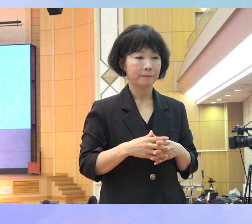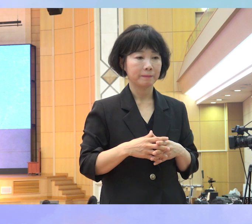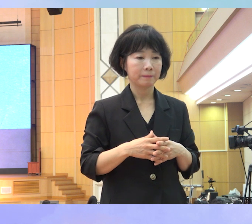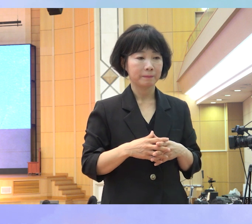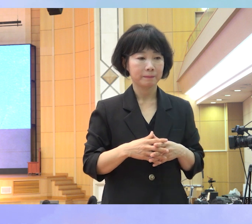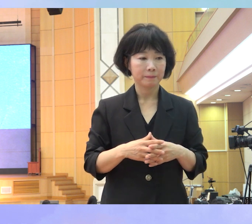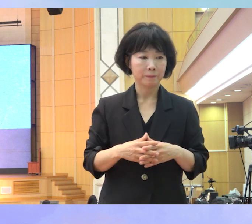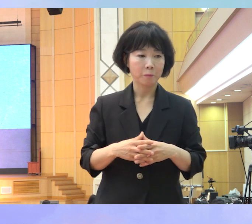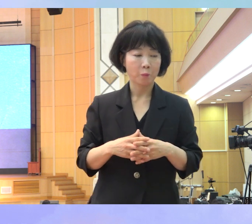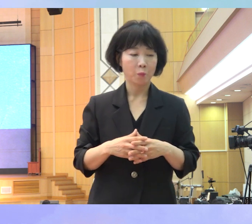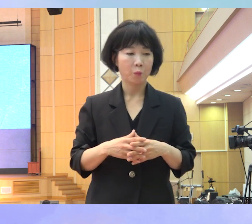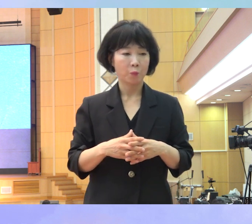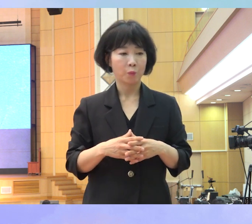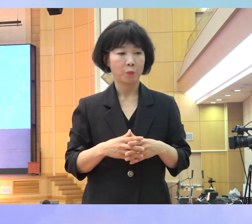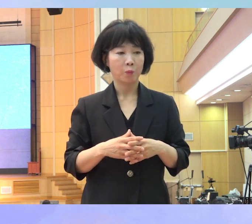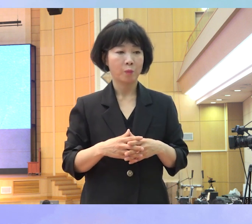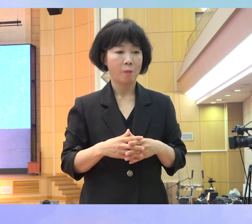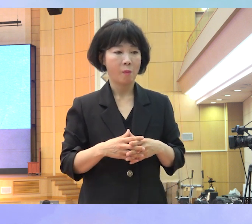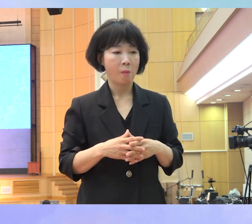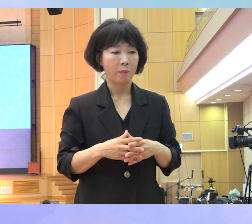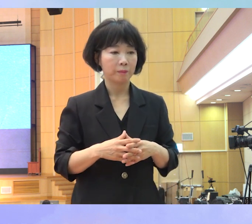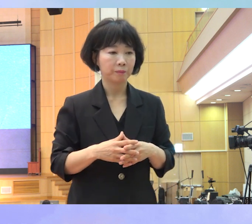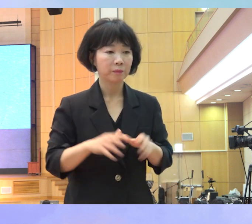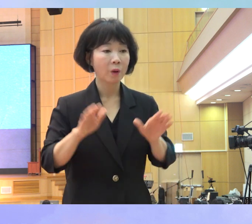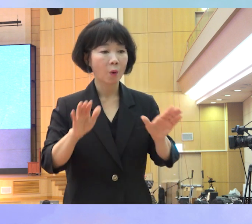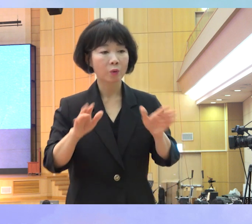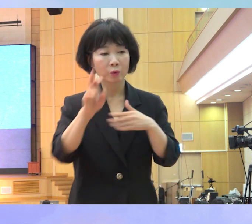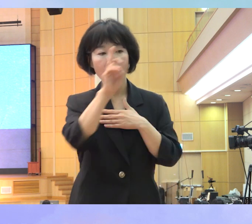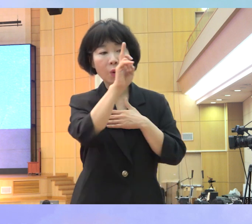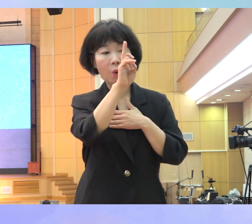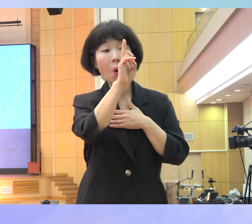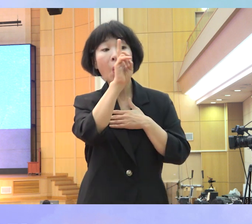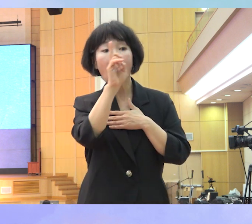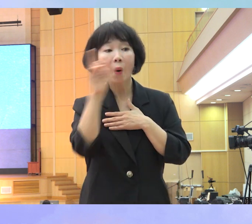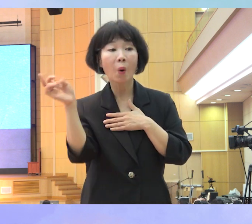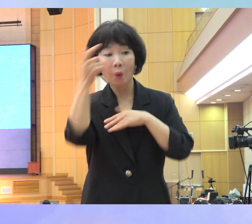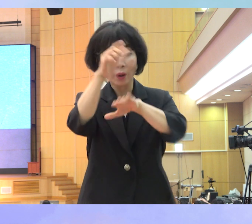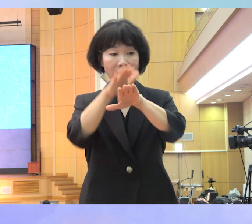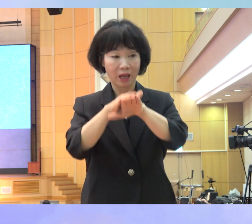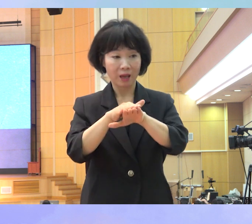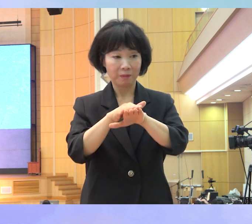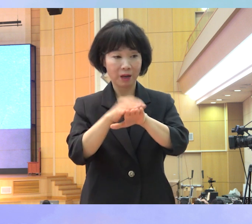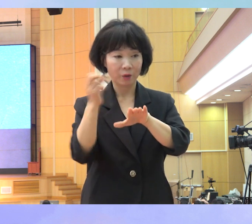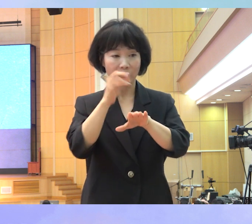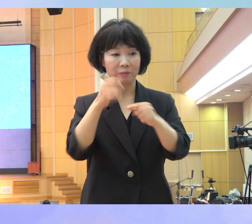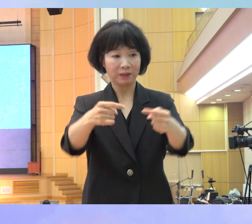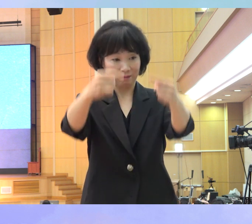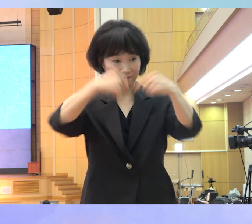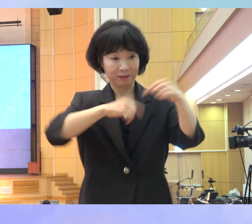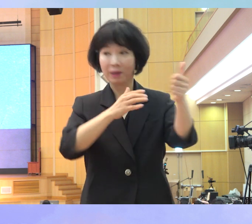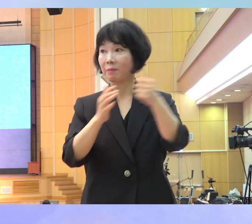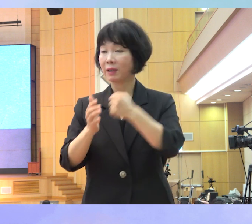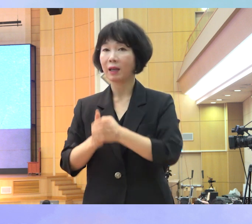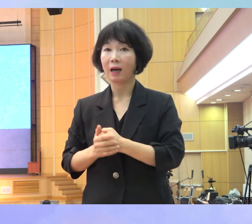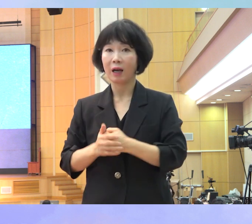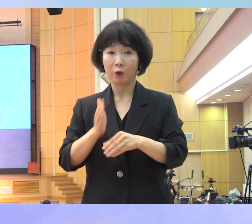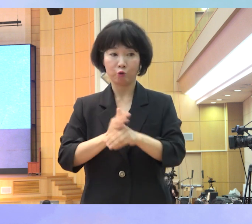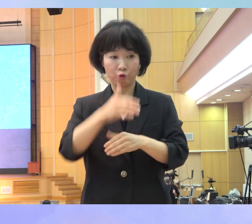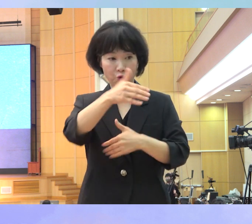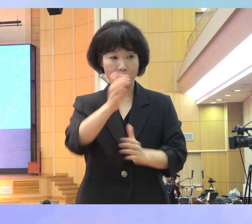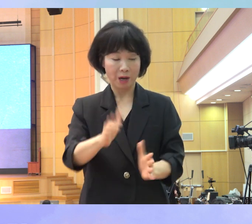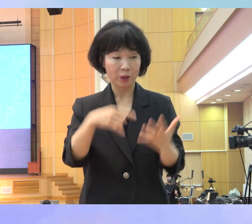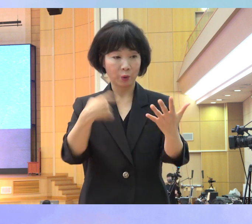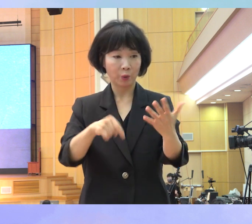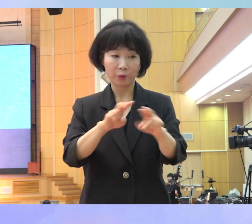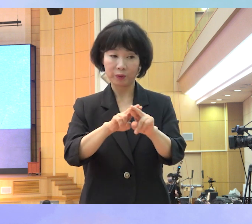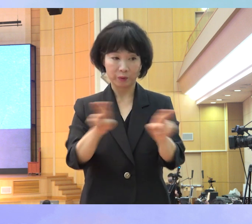3부 예배 후에 계시록 영상 예배와 초급 교육은 있습니다. 그런데 이제 중급 교육은 없으니까 참고해